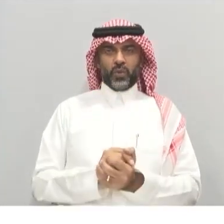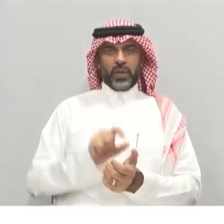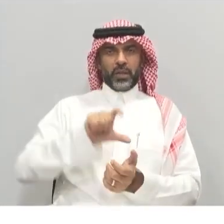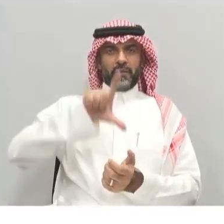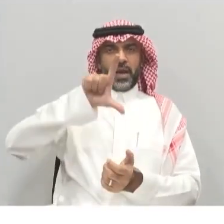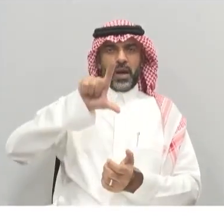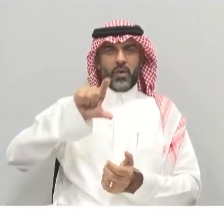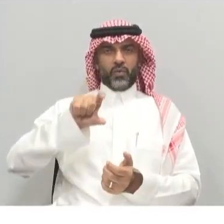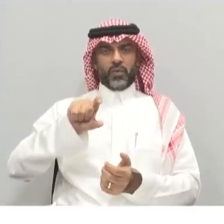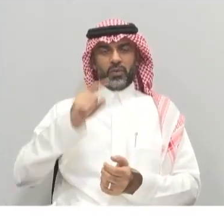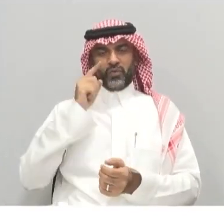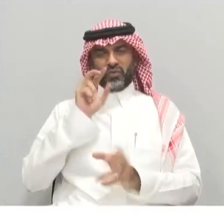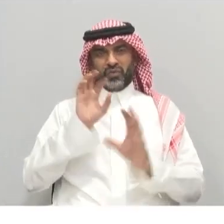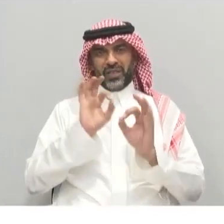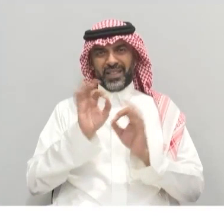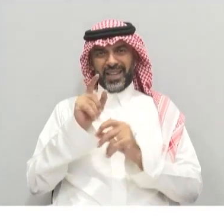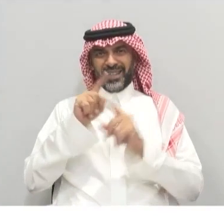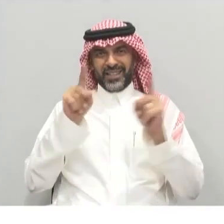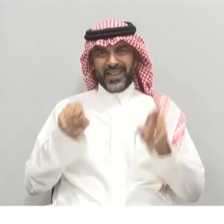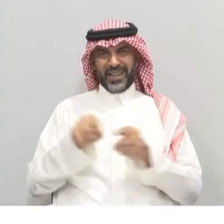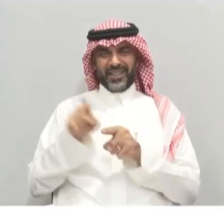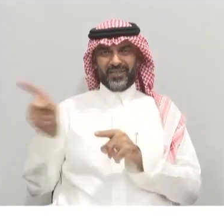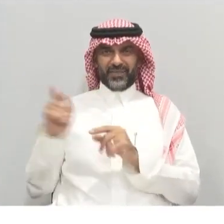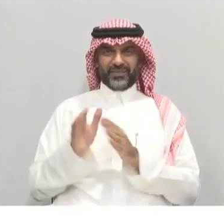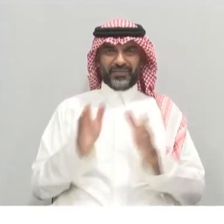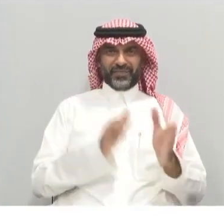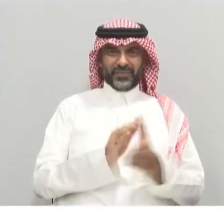هذا شكل المخطط العمود